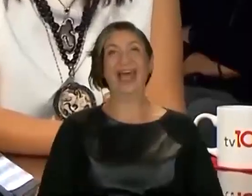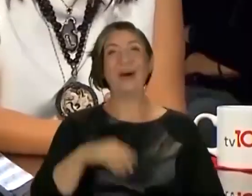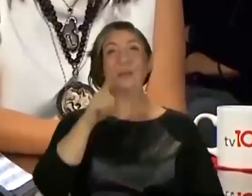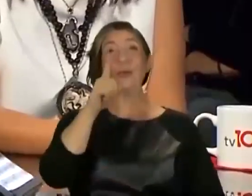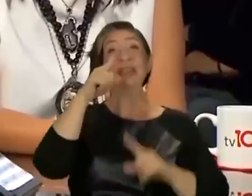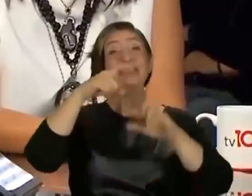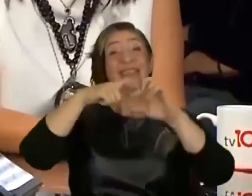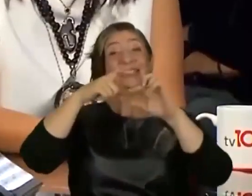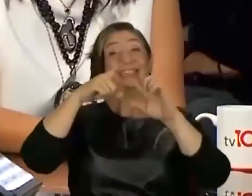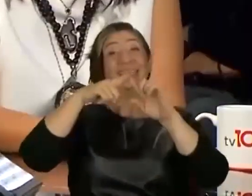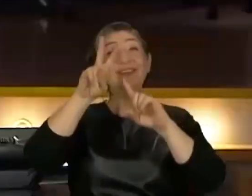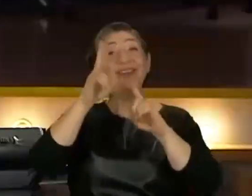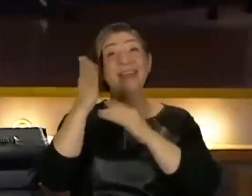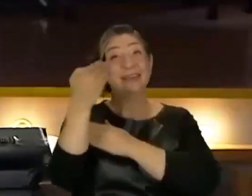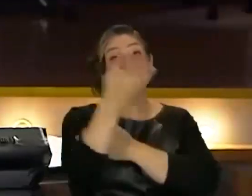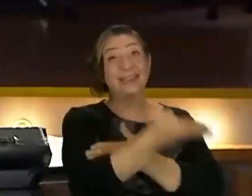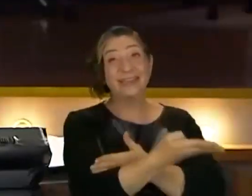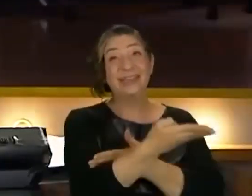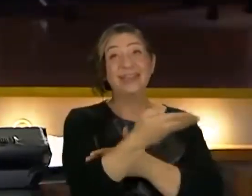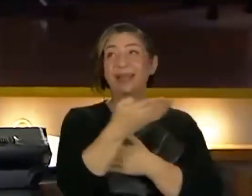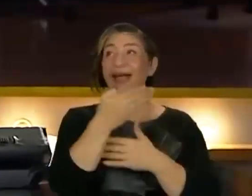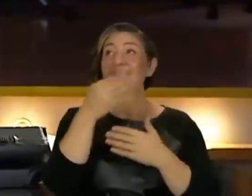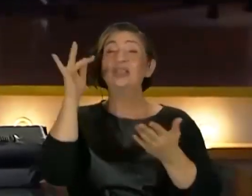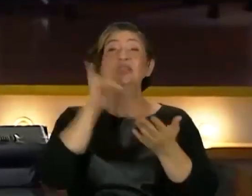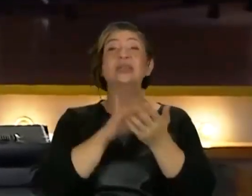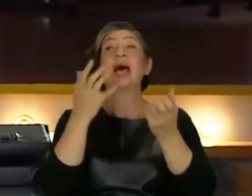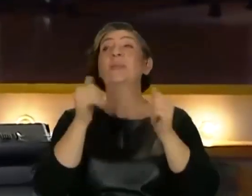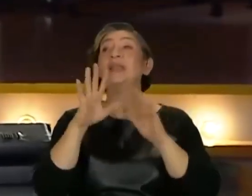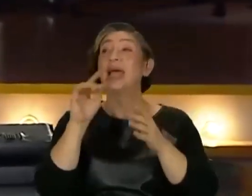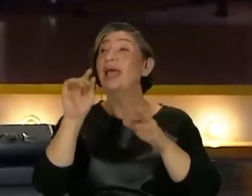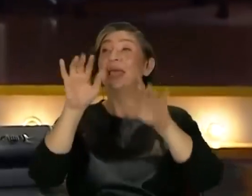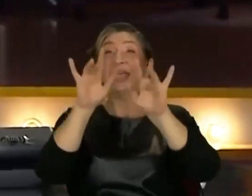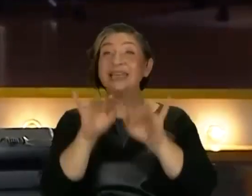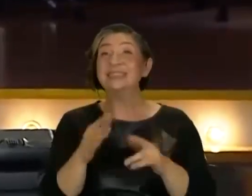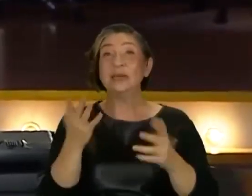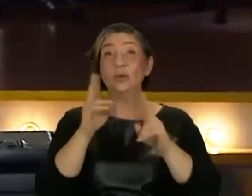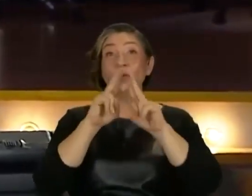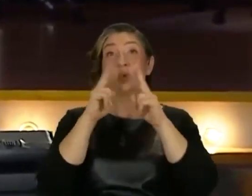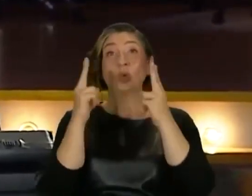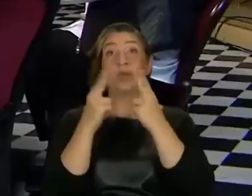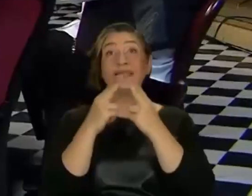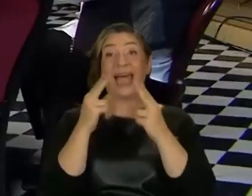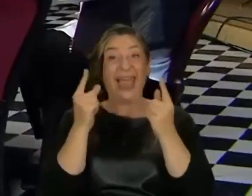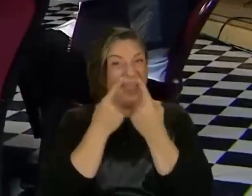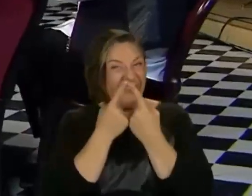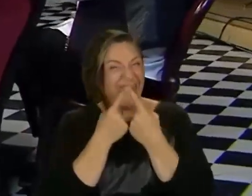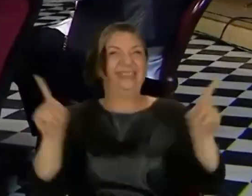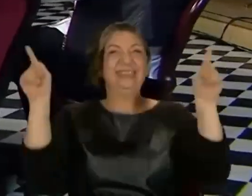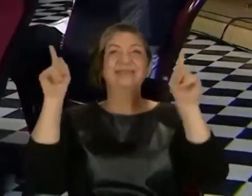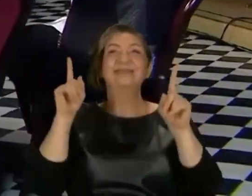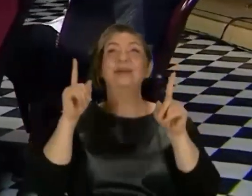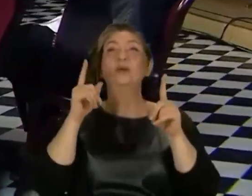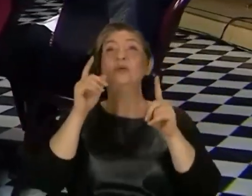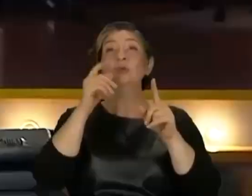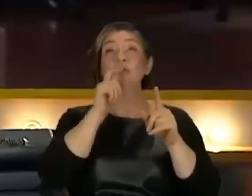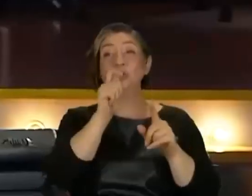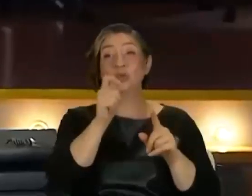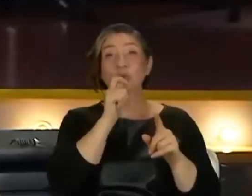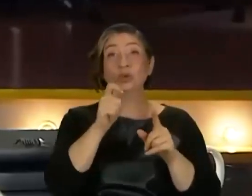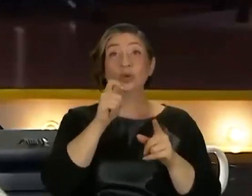ve bu bir televizyona geldi bu yazı. Yani yazı aynen şu. Dünyada bir enstantanedir. Yani